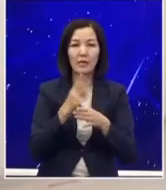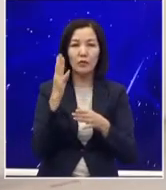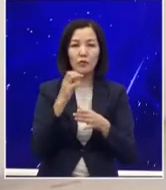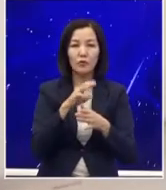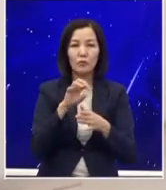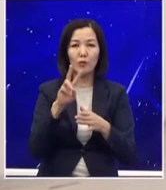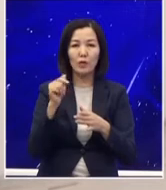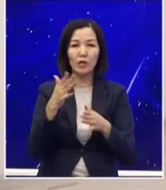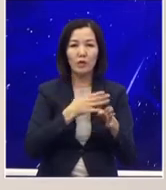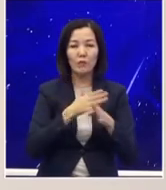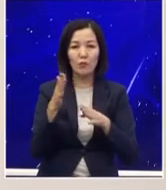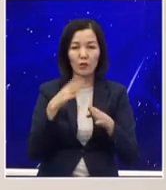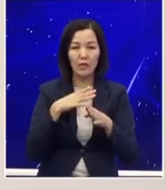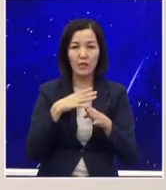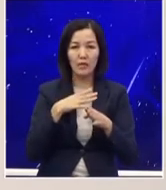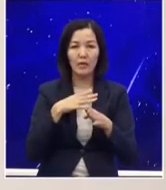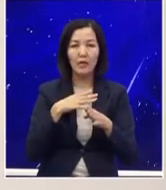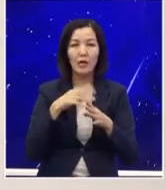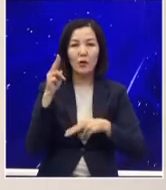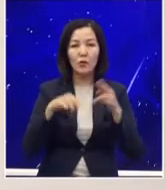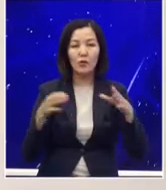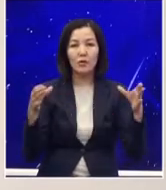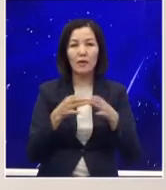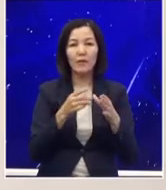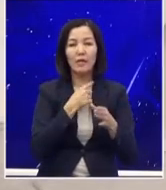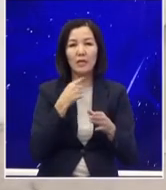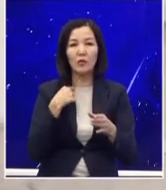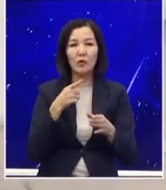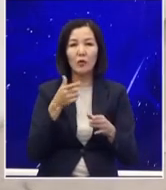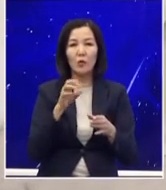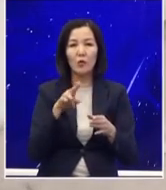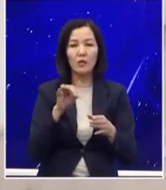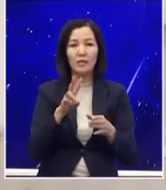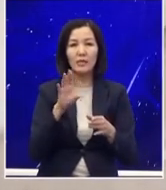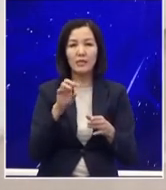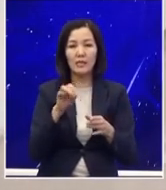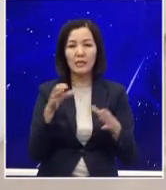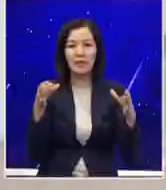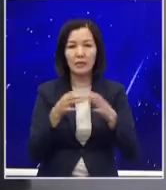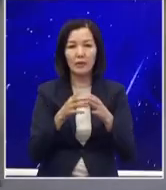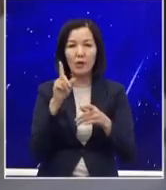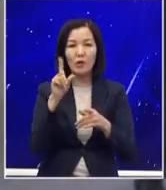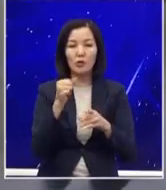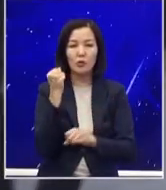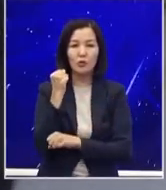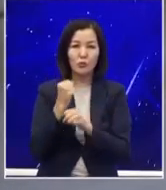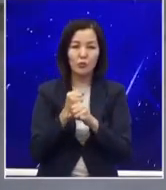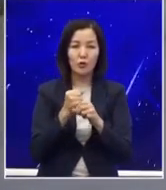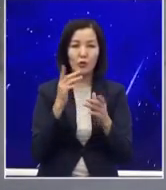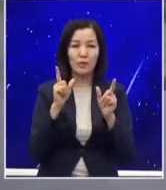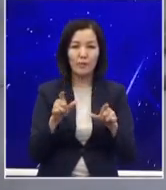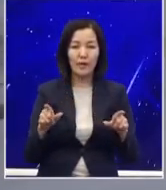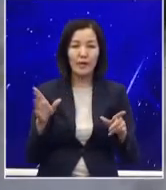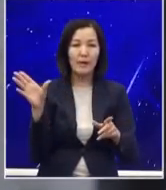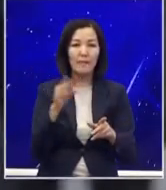миллион теңгеден аса қаржы бөлінген. Мердігер компания Талдықорғанда Golden City DS серіктестігі. Мұнда 100-ге жуық адам еңбек етеді.